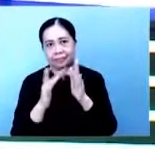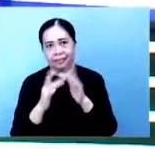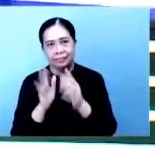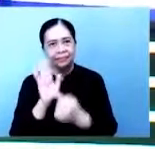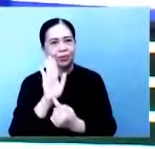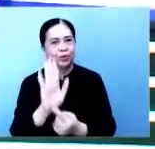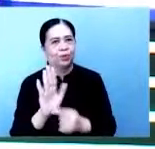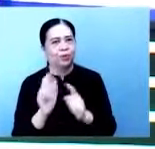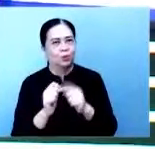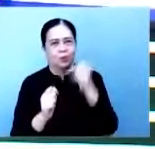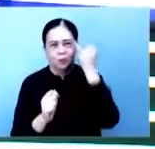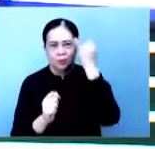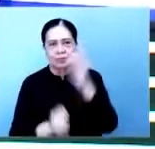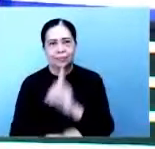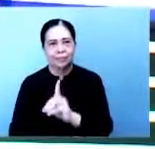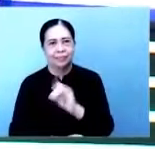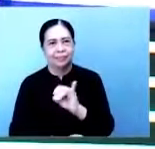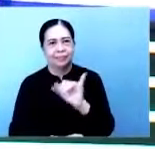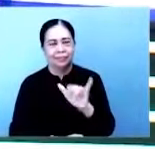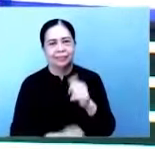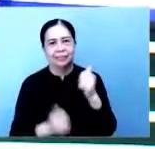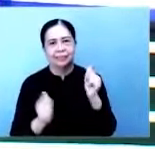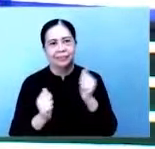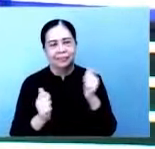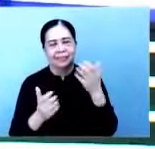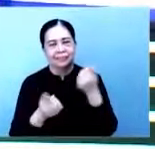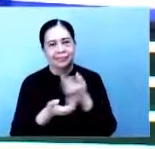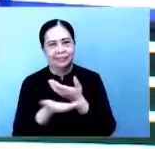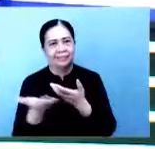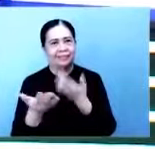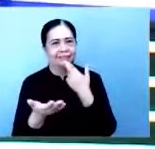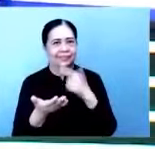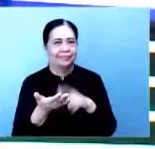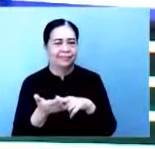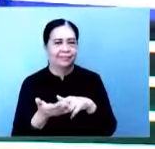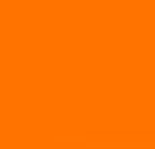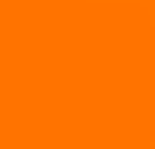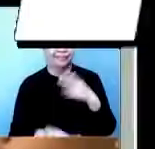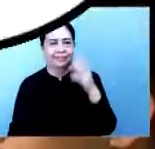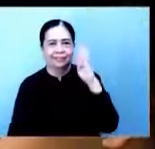kanilang DIY air coolers. Panoorin natin yan sa report ni Mon Gualvez.